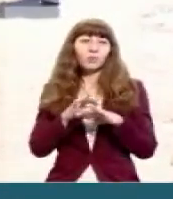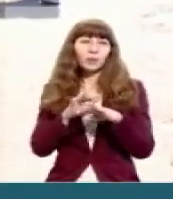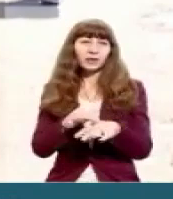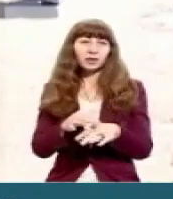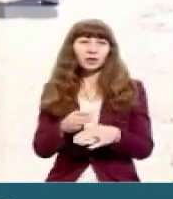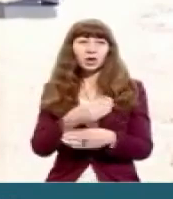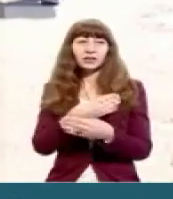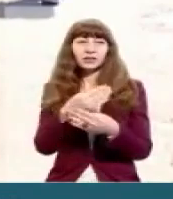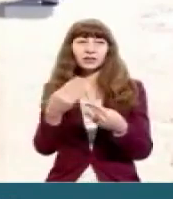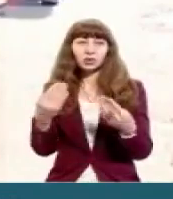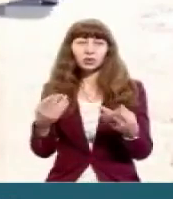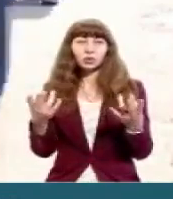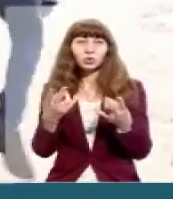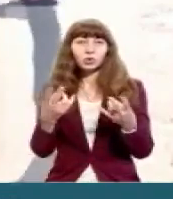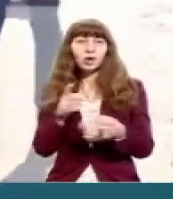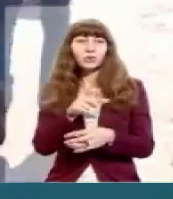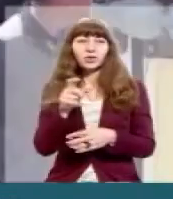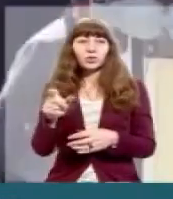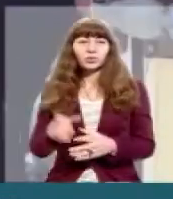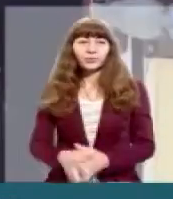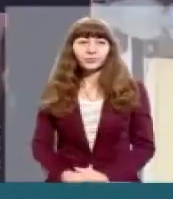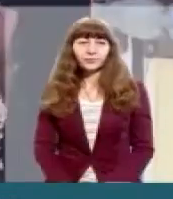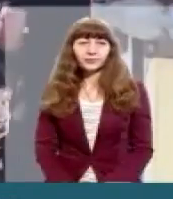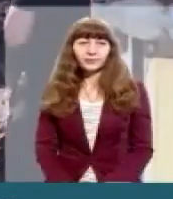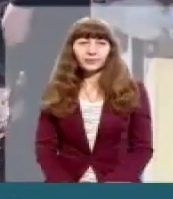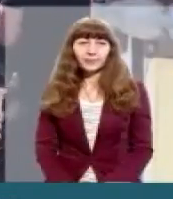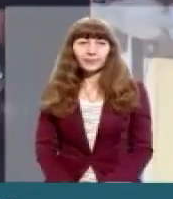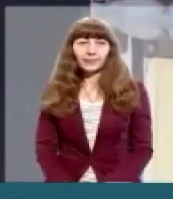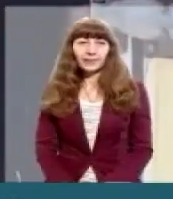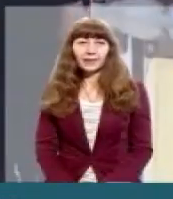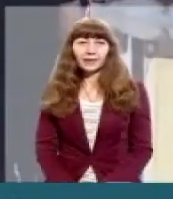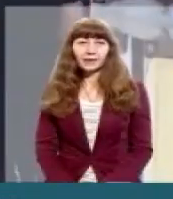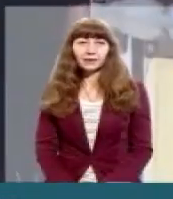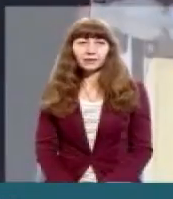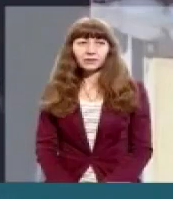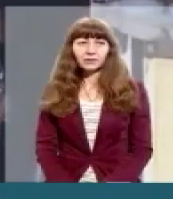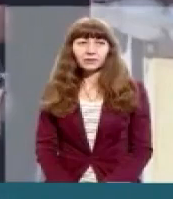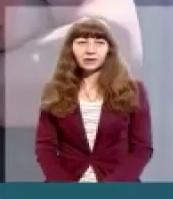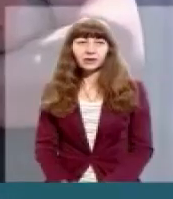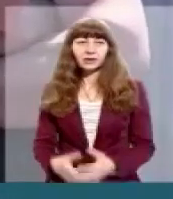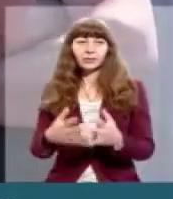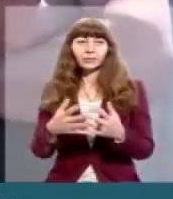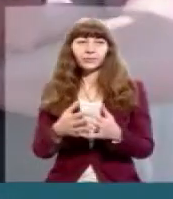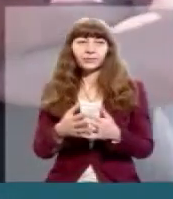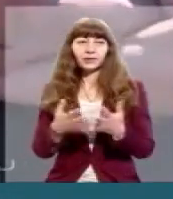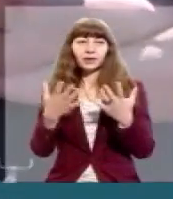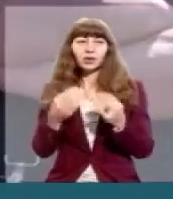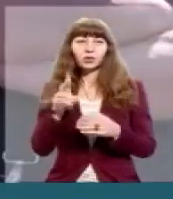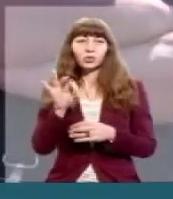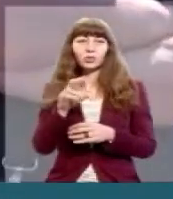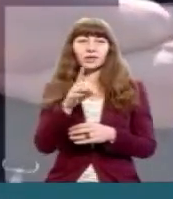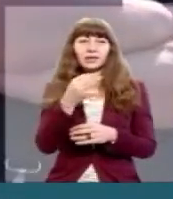бейбітшілік болсын. Құрбан айт мерекесі құтты болсын. Құрбан айт күнін мерекелеу облыстың барлық мешіттерінде айт намазын оқудан